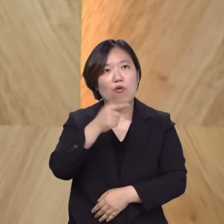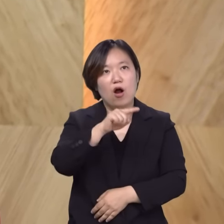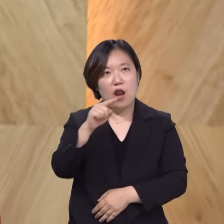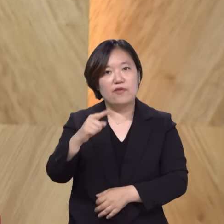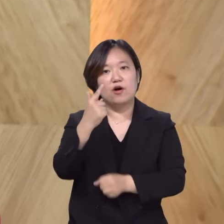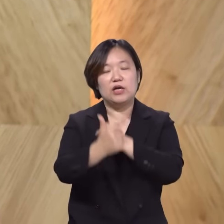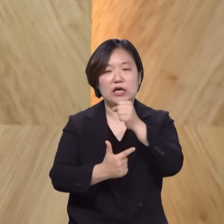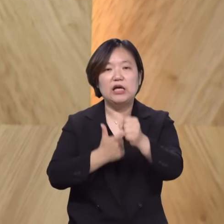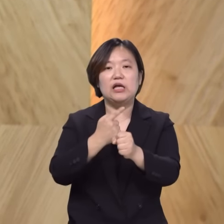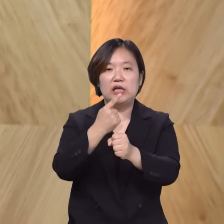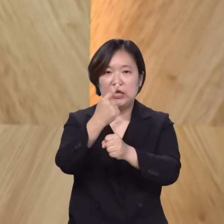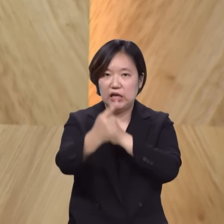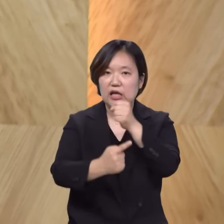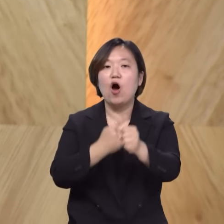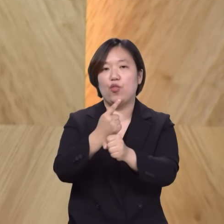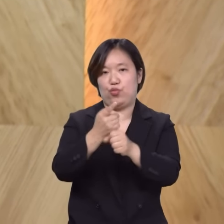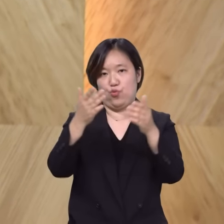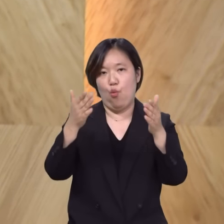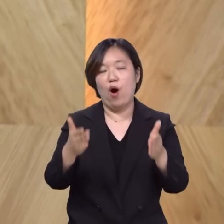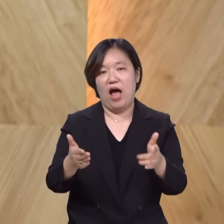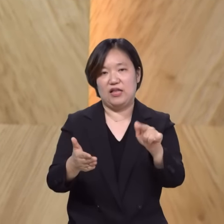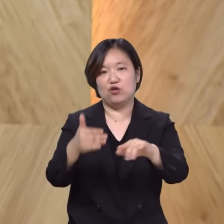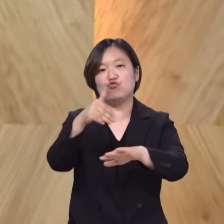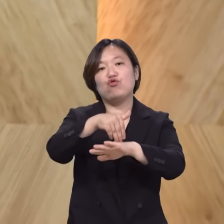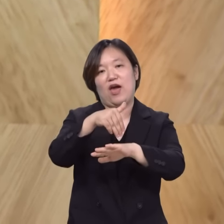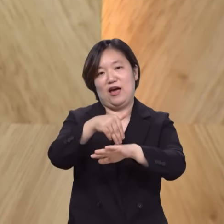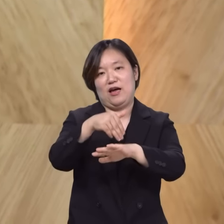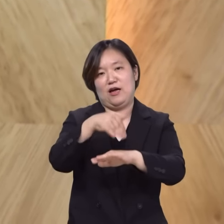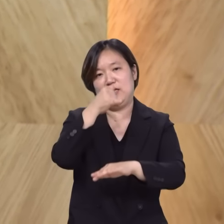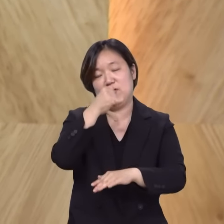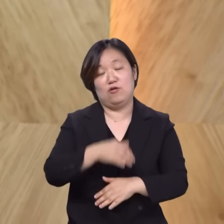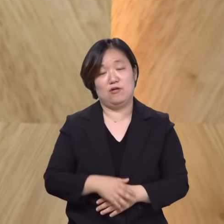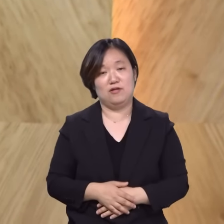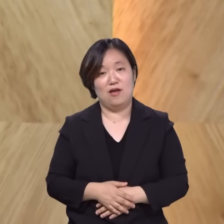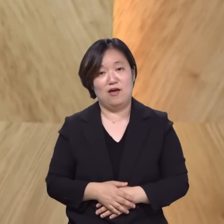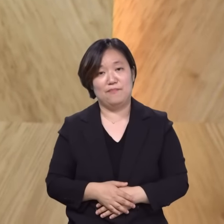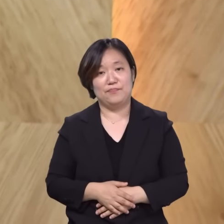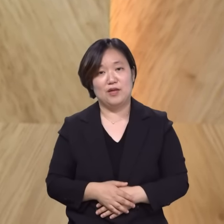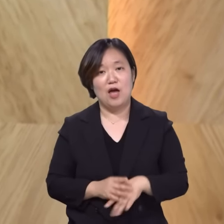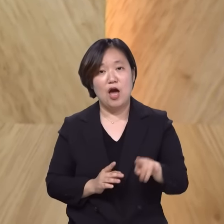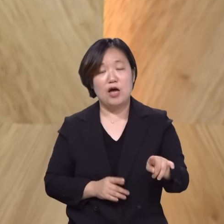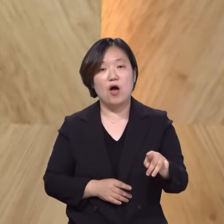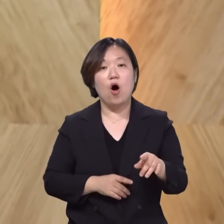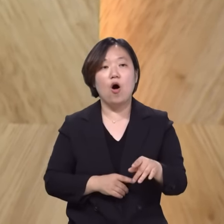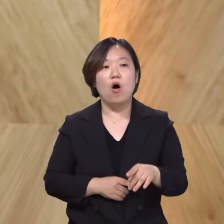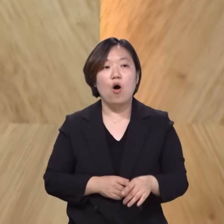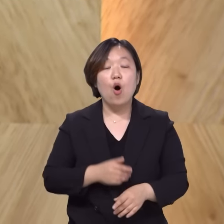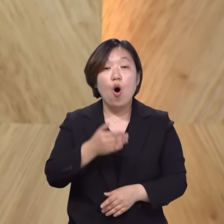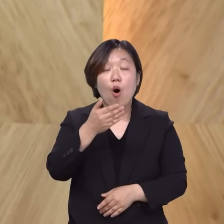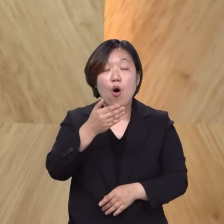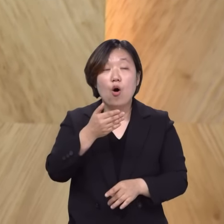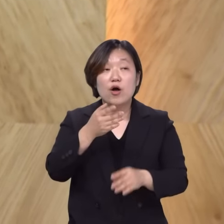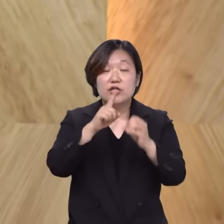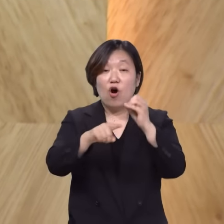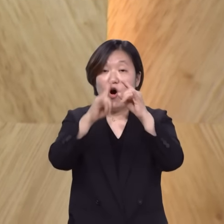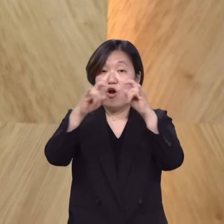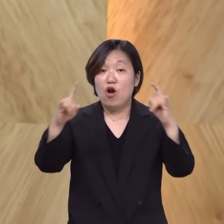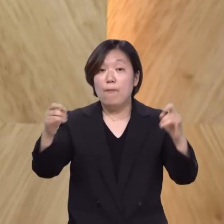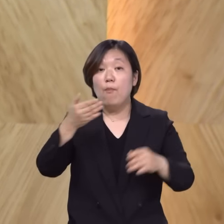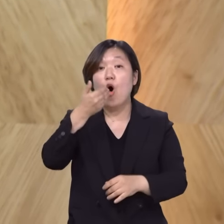보내게 되거든요 그때 어린 나이에 이제 행자가 돼 가지고 공양간 이제 후원에서